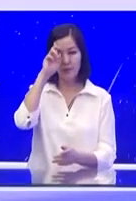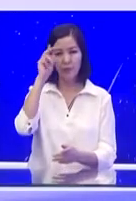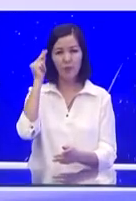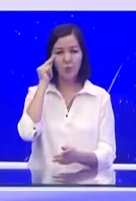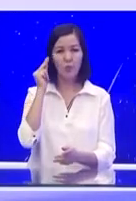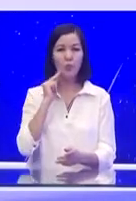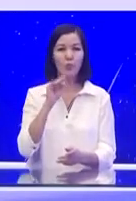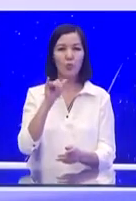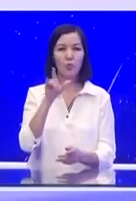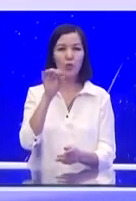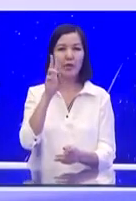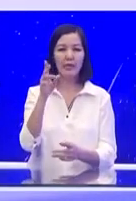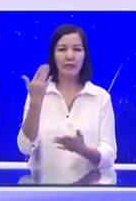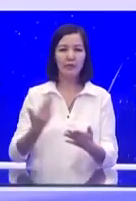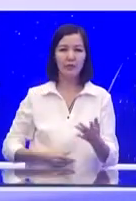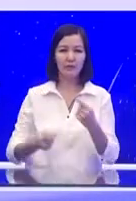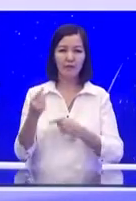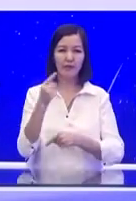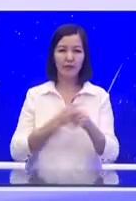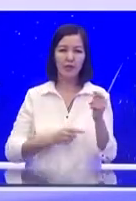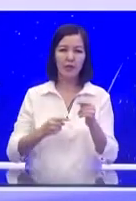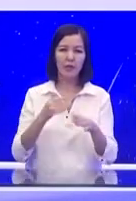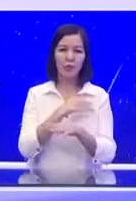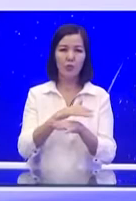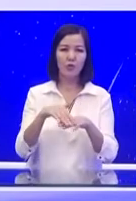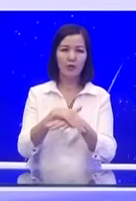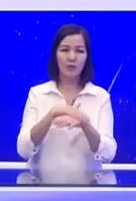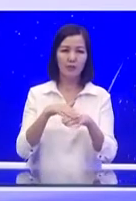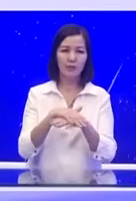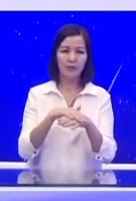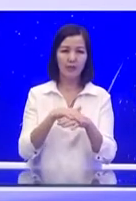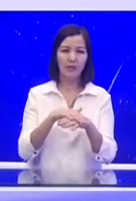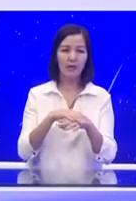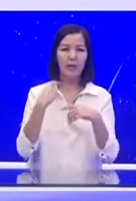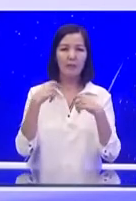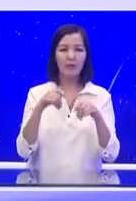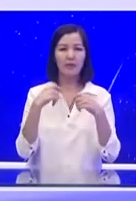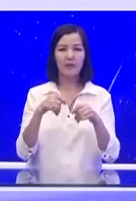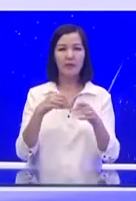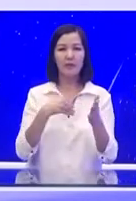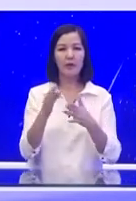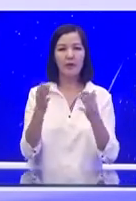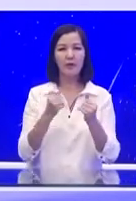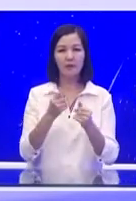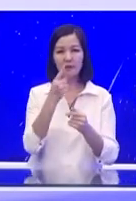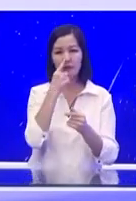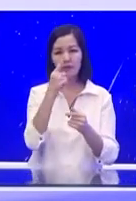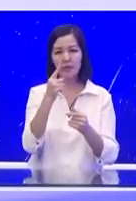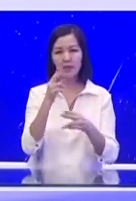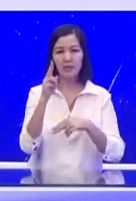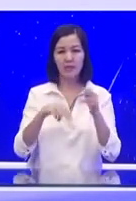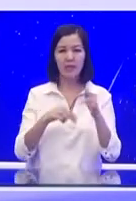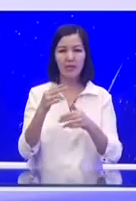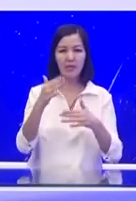В Ухане к жизни возвращаются уличные базары, но с поствирусной спецификой. Продавцов от покупателей отделят высокий